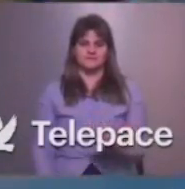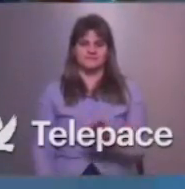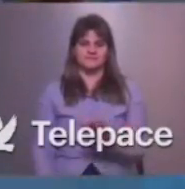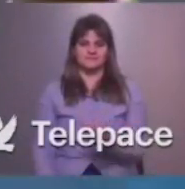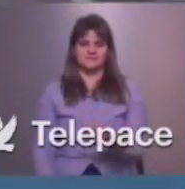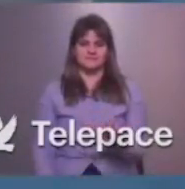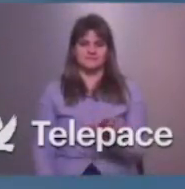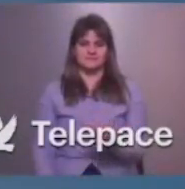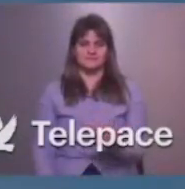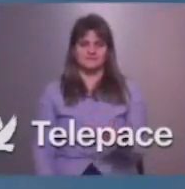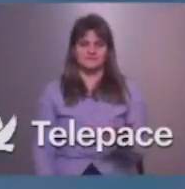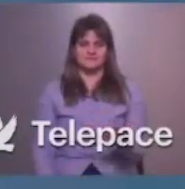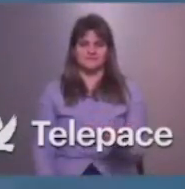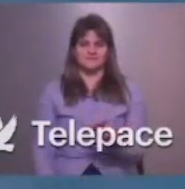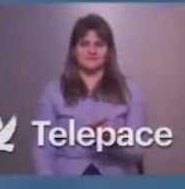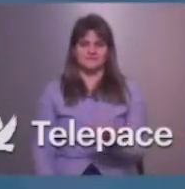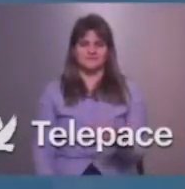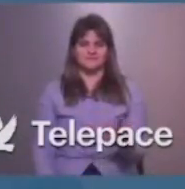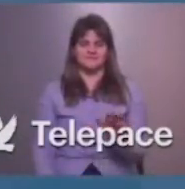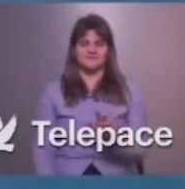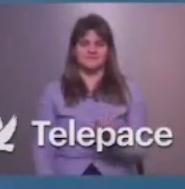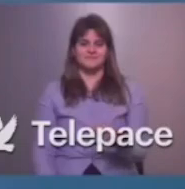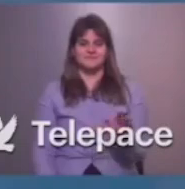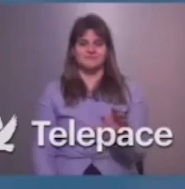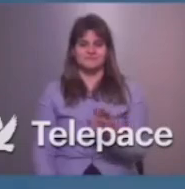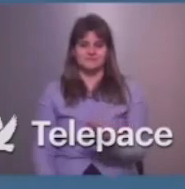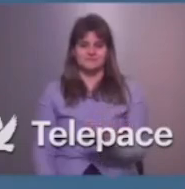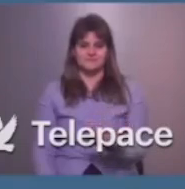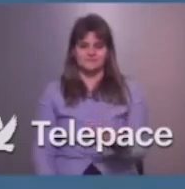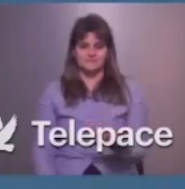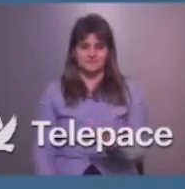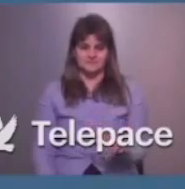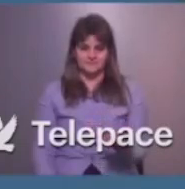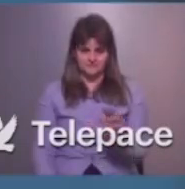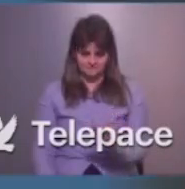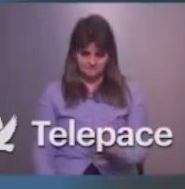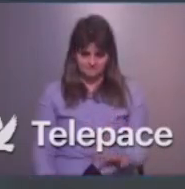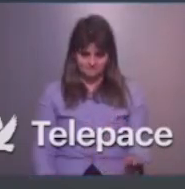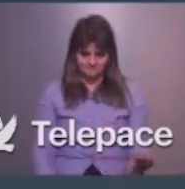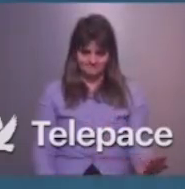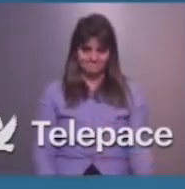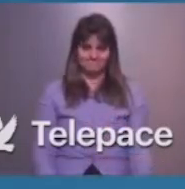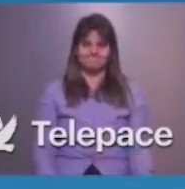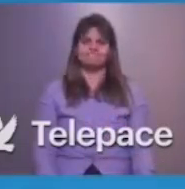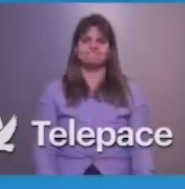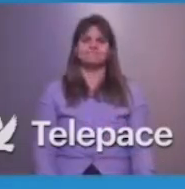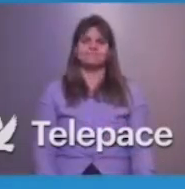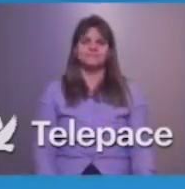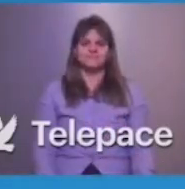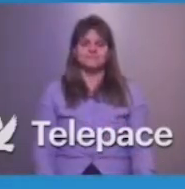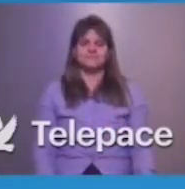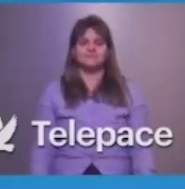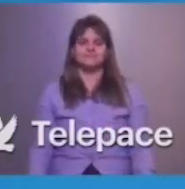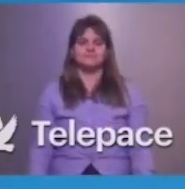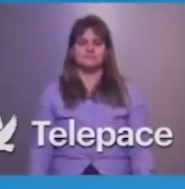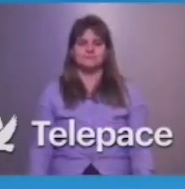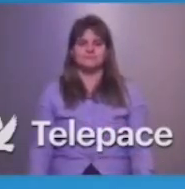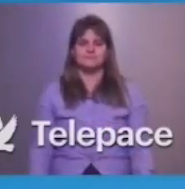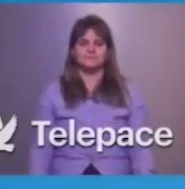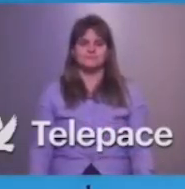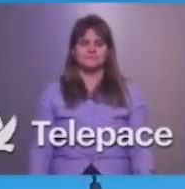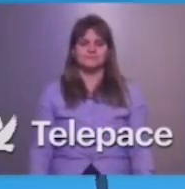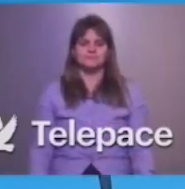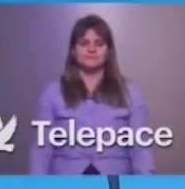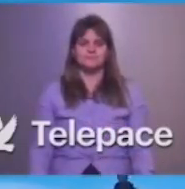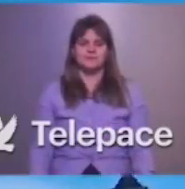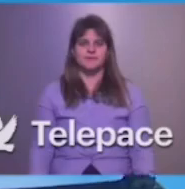1917 la Madonna disse ai pastorelli dopo aver fatto vedere